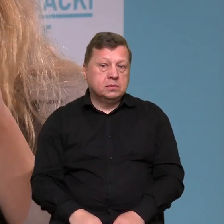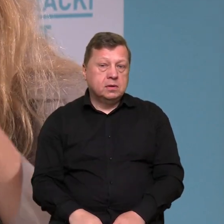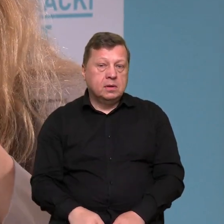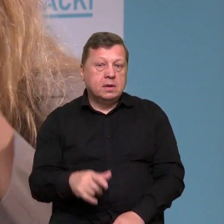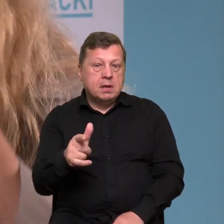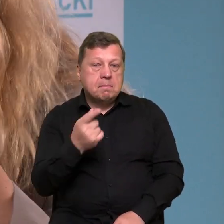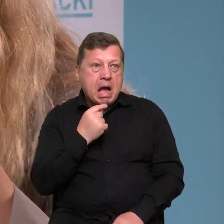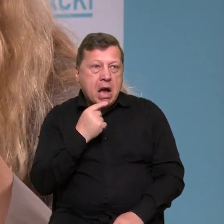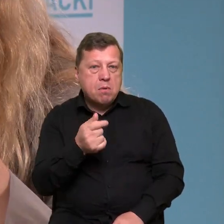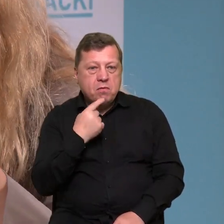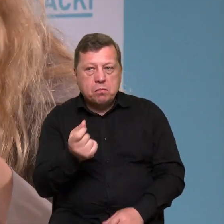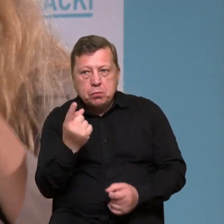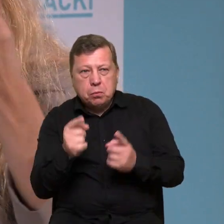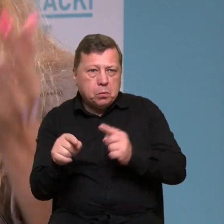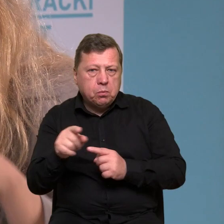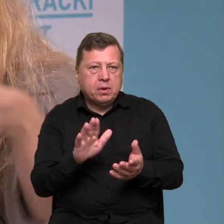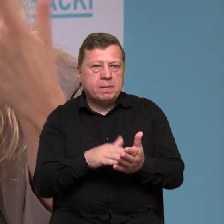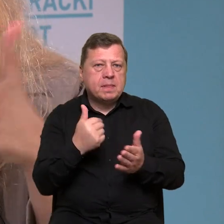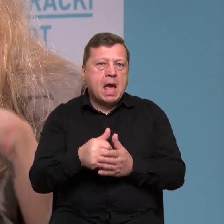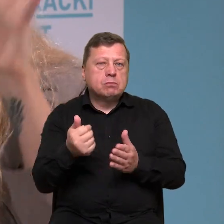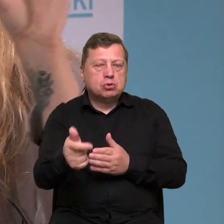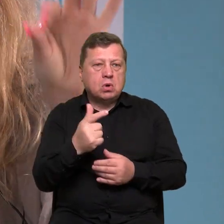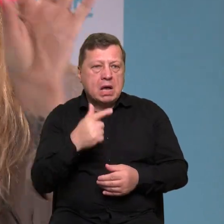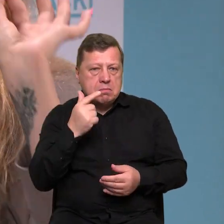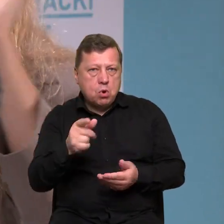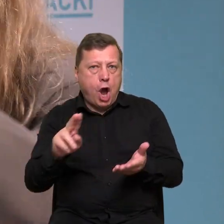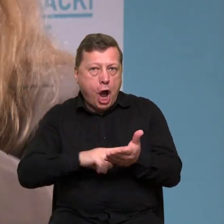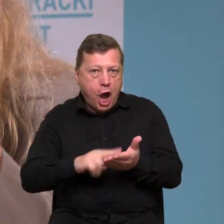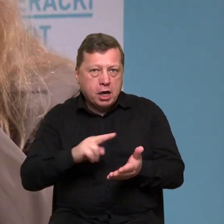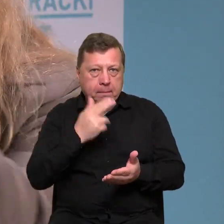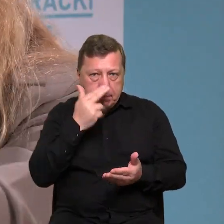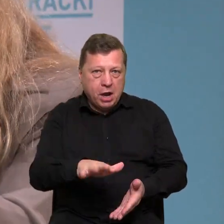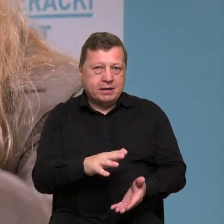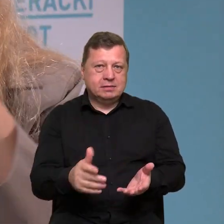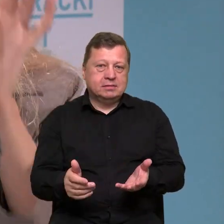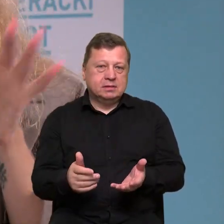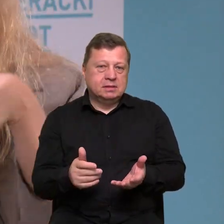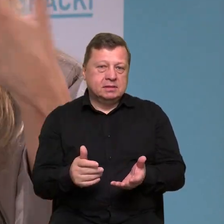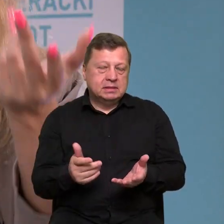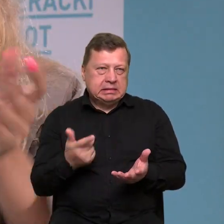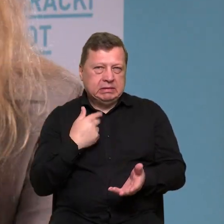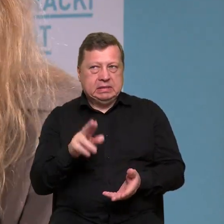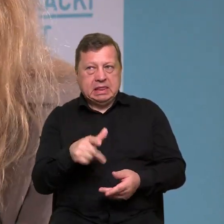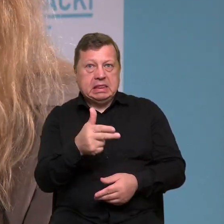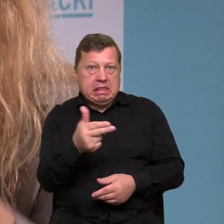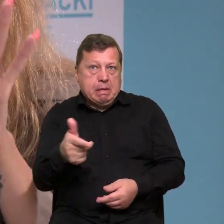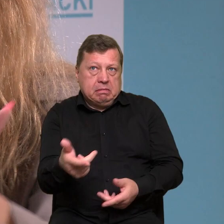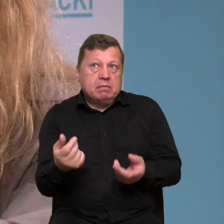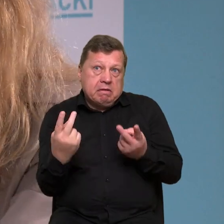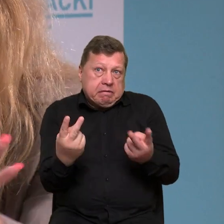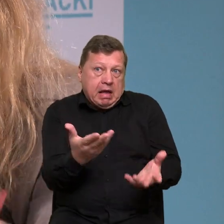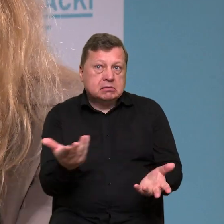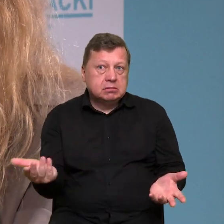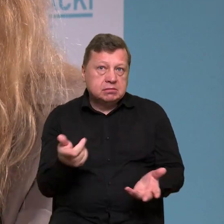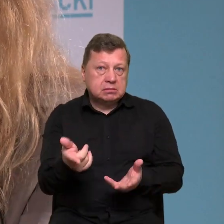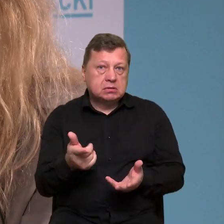Małe niuanse też powstały, jak na przykład scena menstruacyjna. gdzie uznano, no, tematy są ważne w